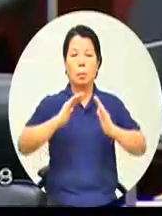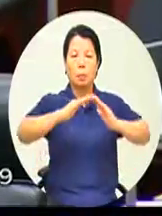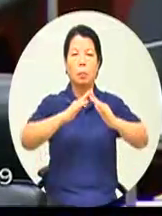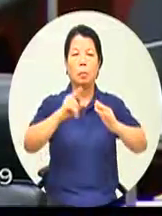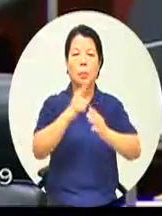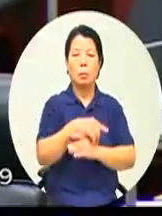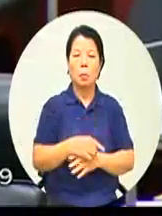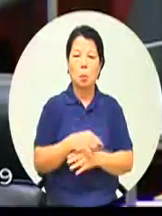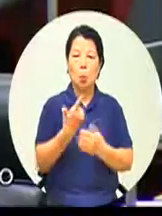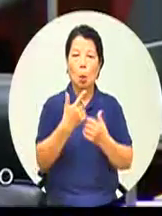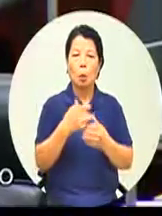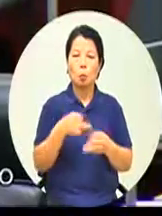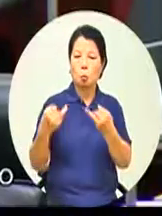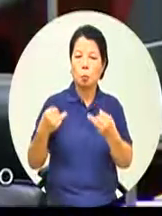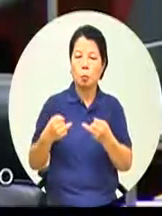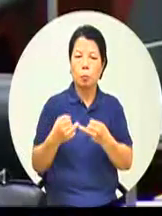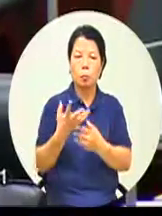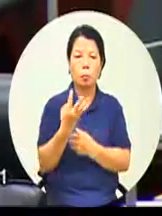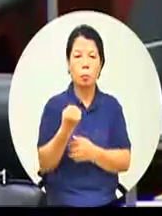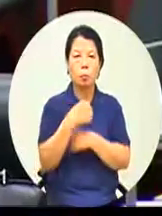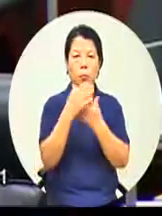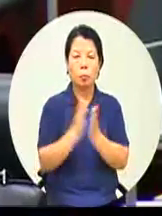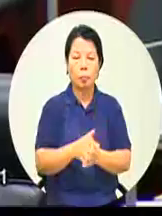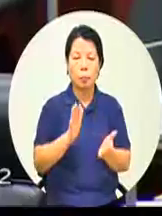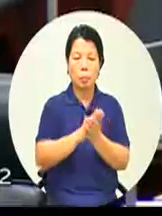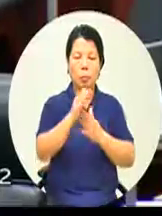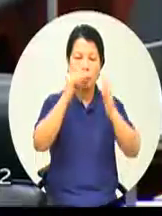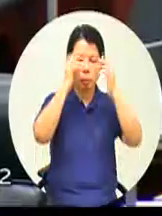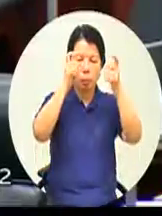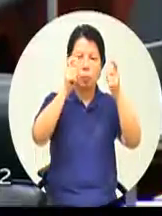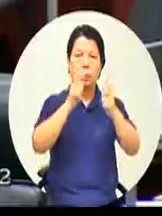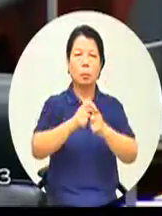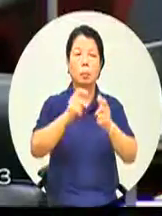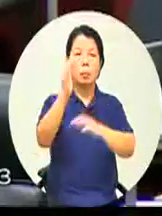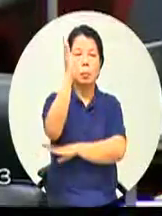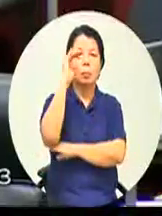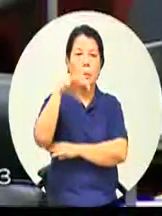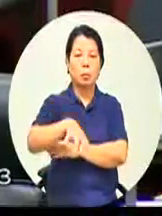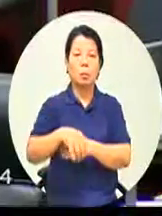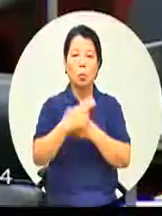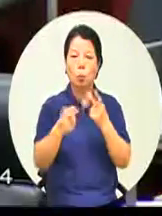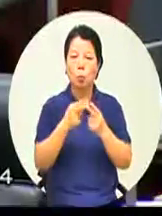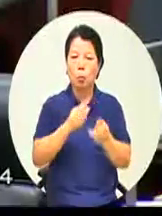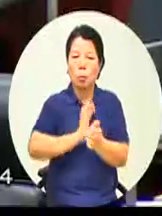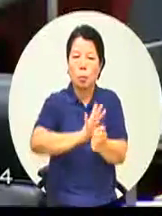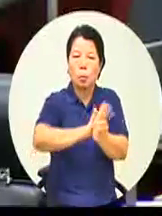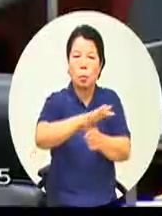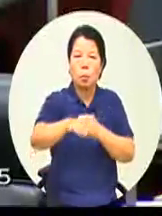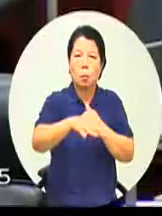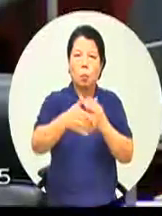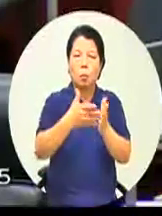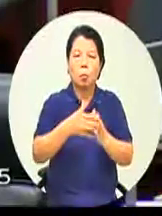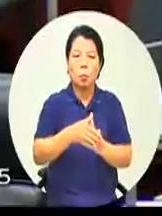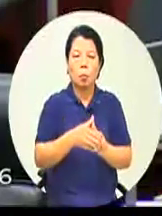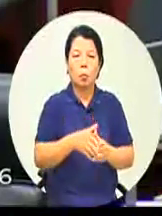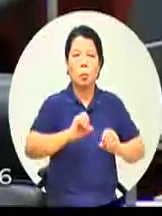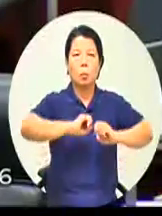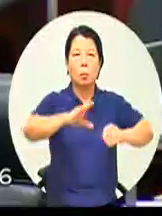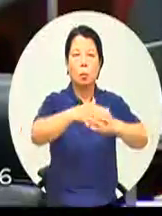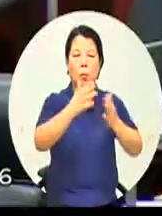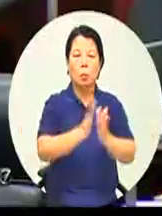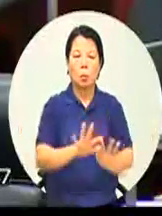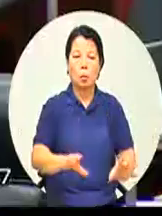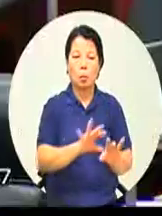会多少？未来我们高雄市政府怎么样来推广我们的在地的一个观光的一个产